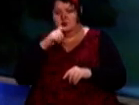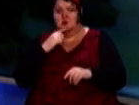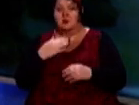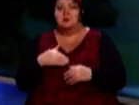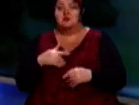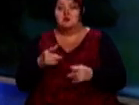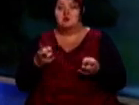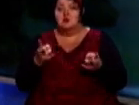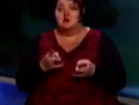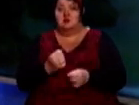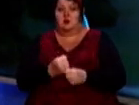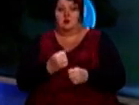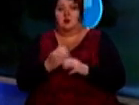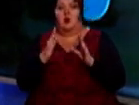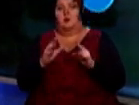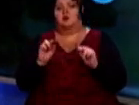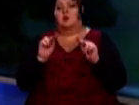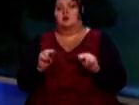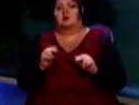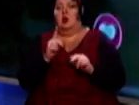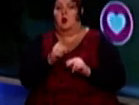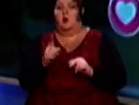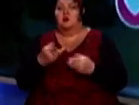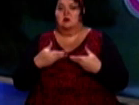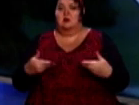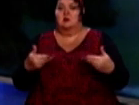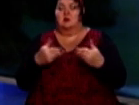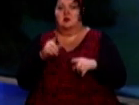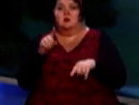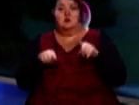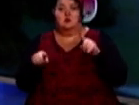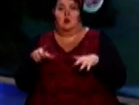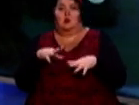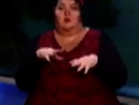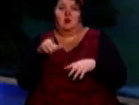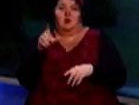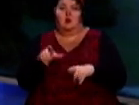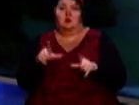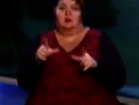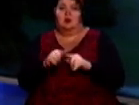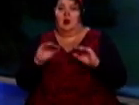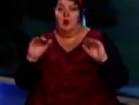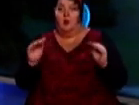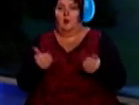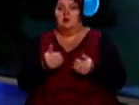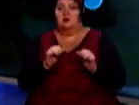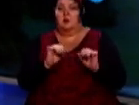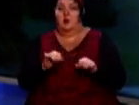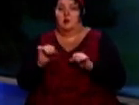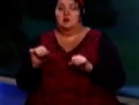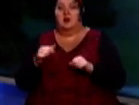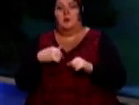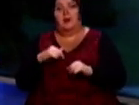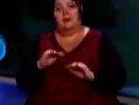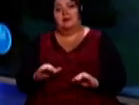це зроблено, але будемо чесними, кожен з нас в той чи інший період нашого життя є людиною з обмеженими можливостями, чи то ми діти,